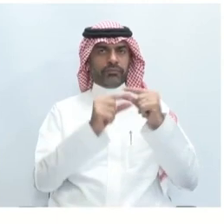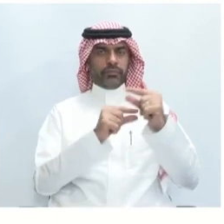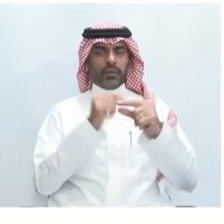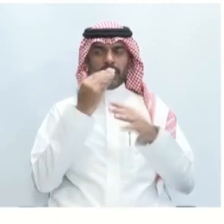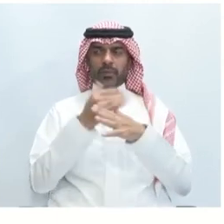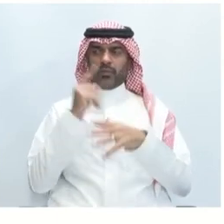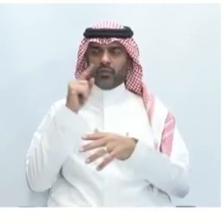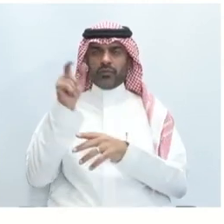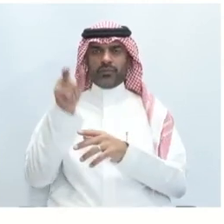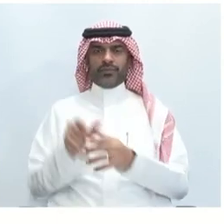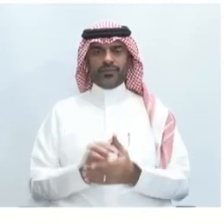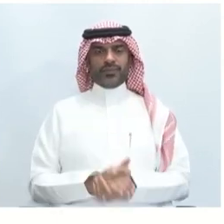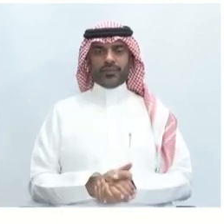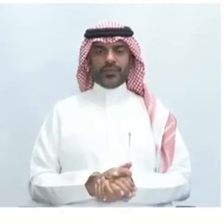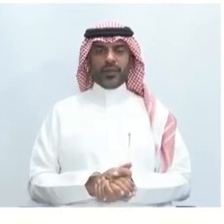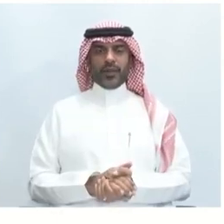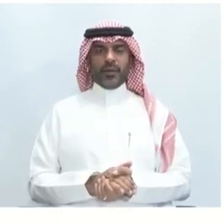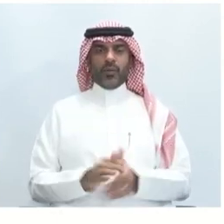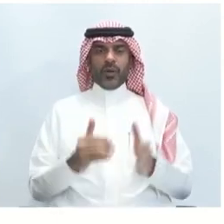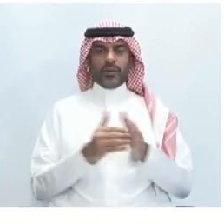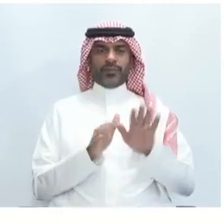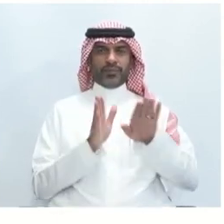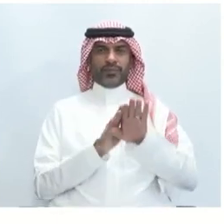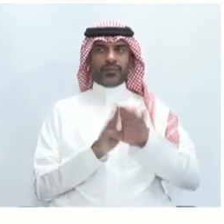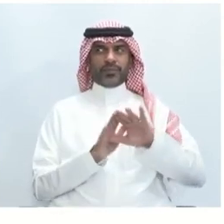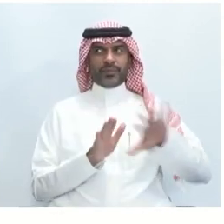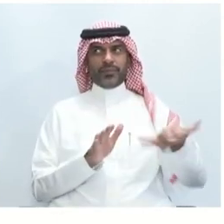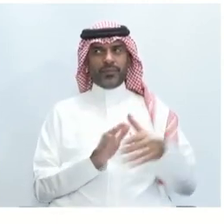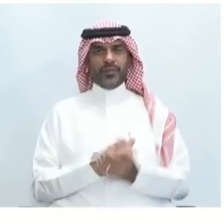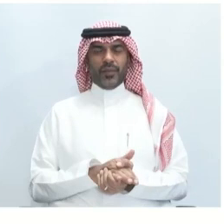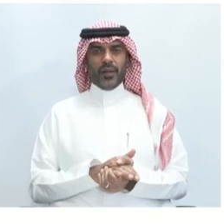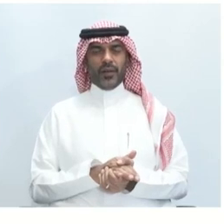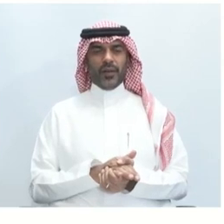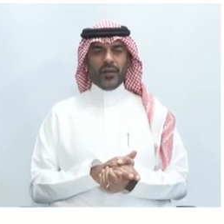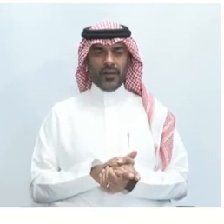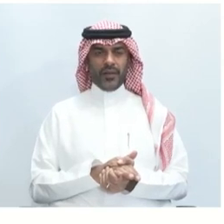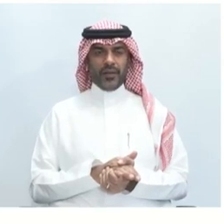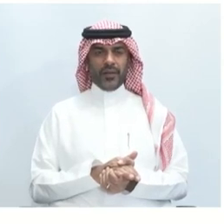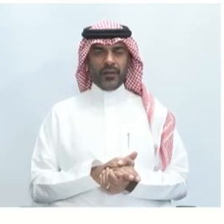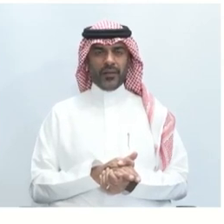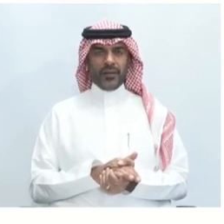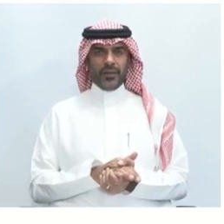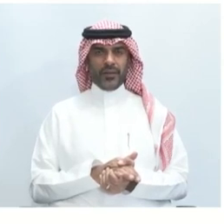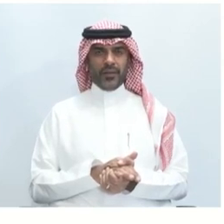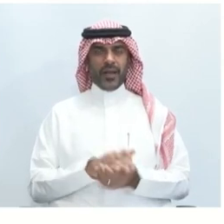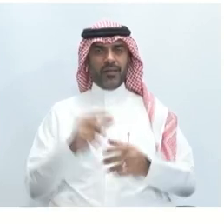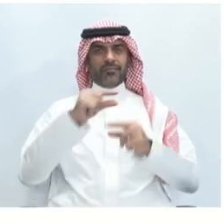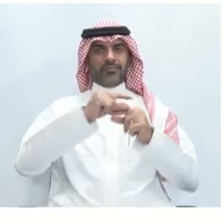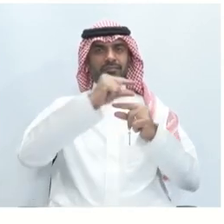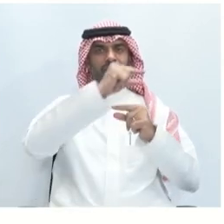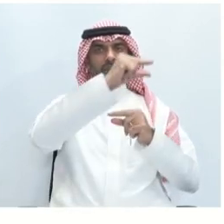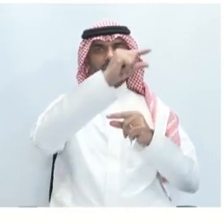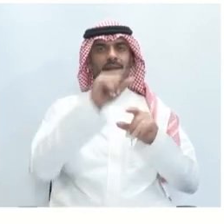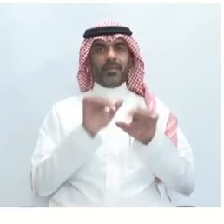مقطع برمجي واخيرا لدينا الجهه اليسرى من الشاشه عباره عن ماذا احسنتم اللبنات